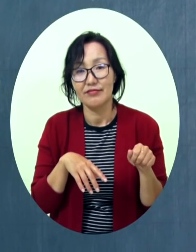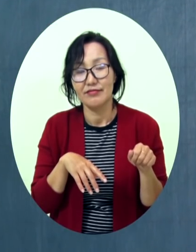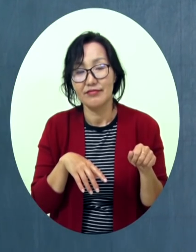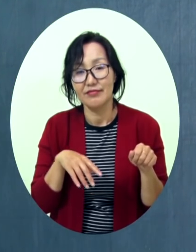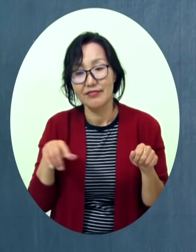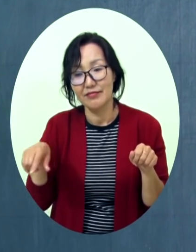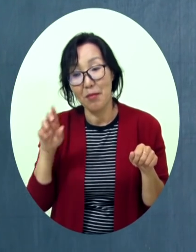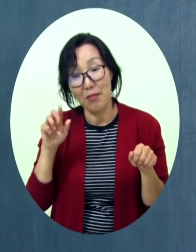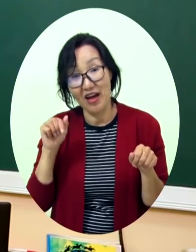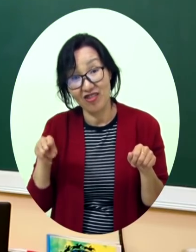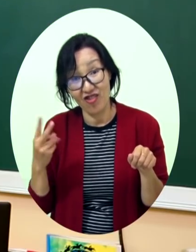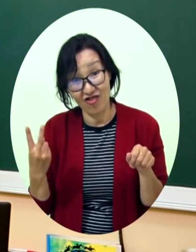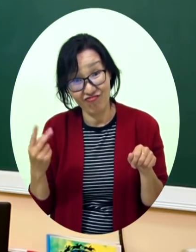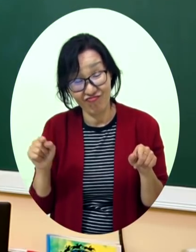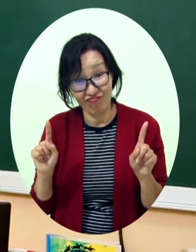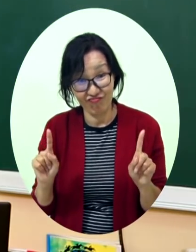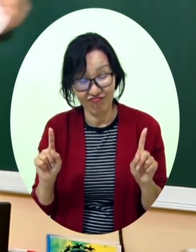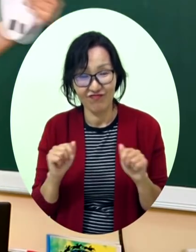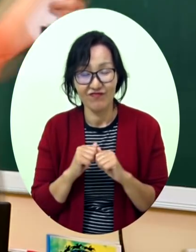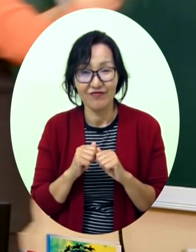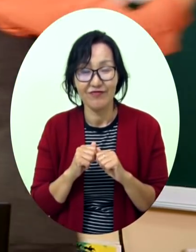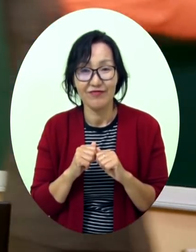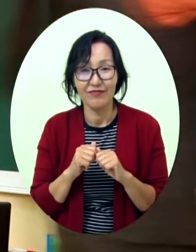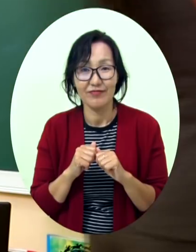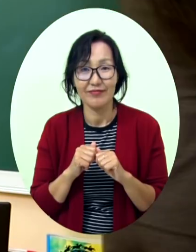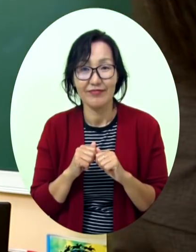мөн сурагч Бат хоёр